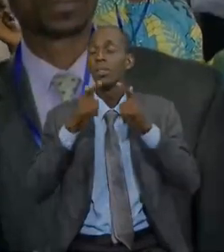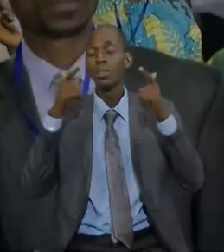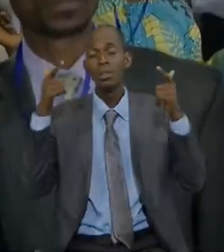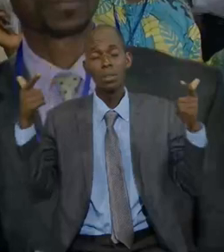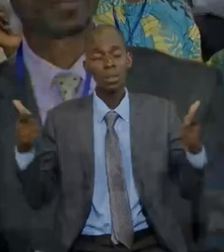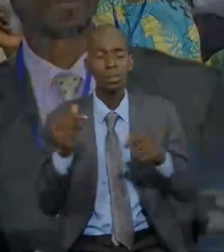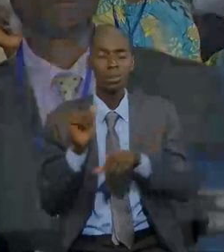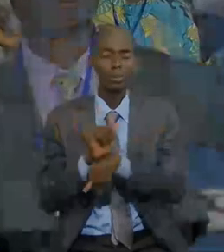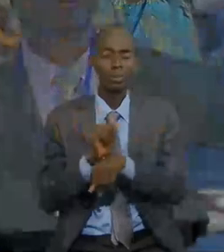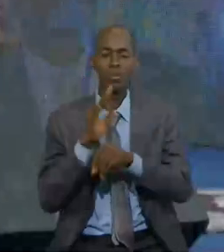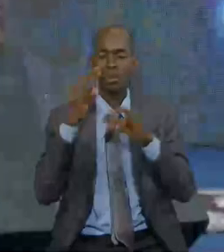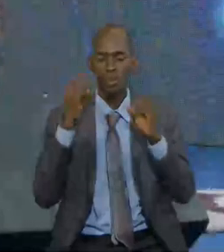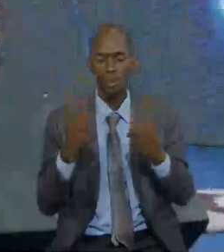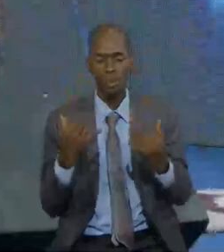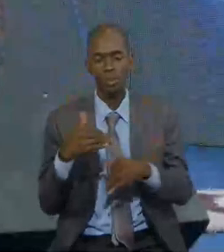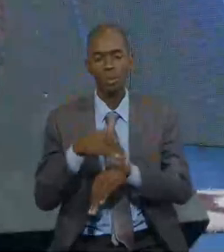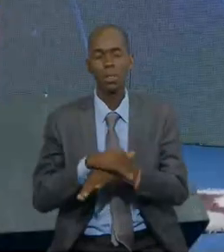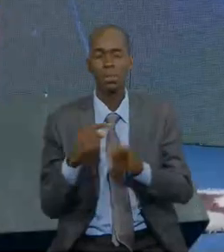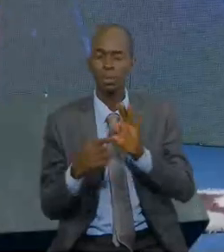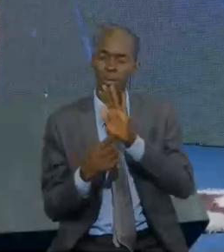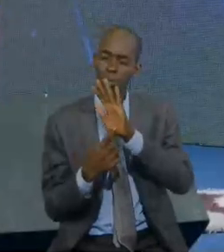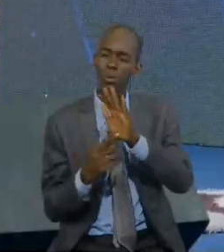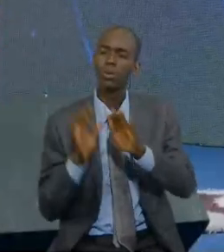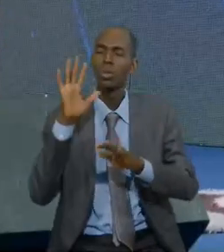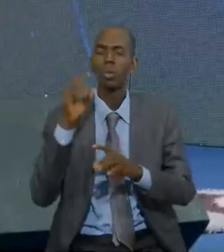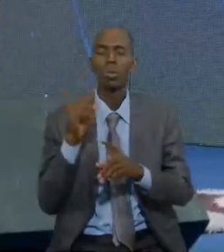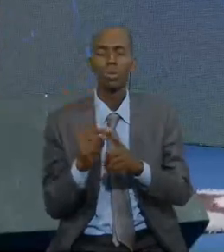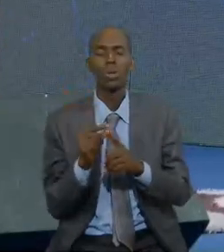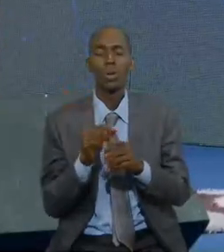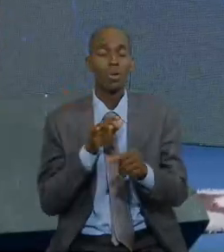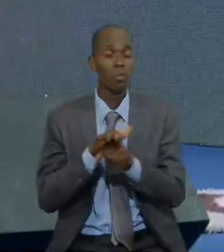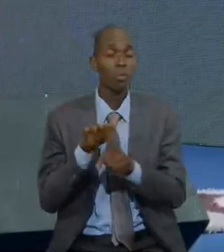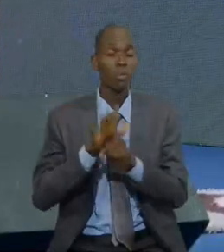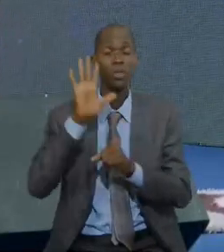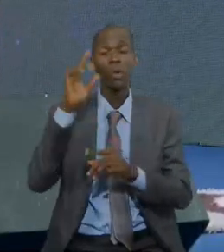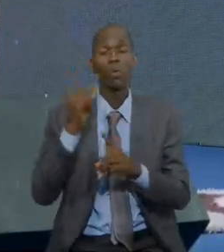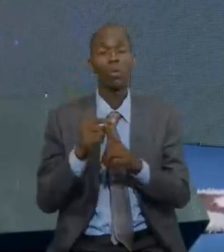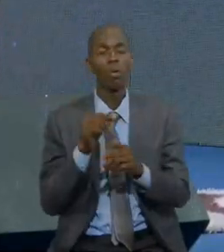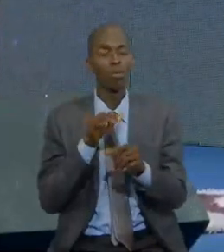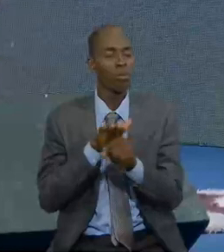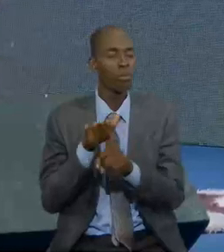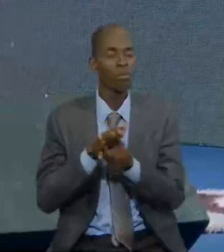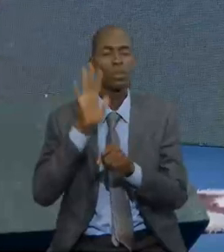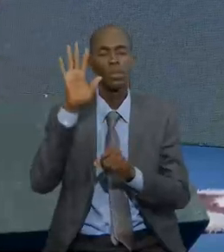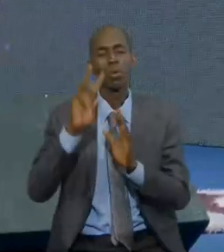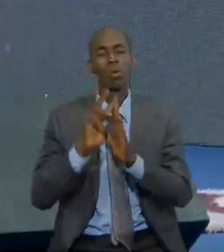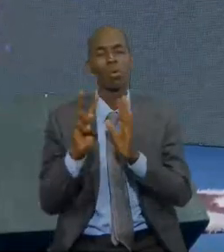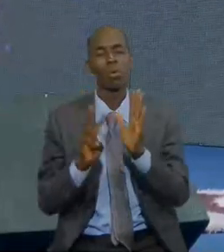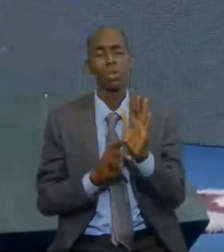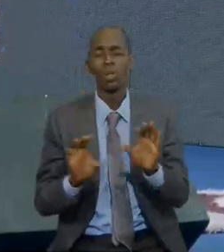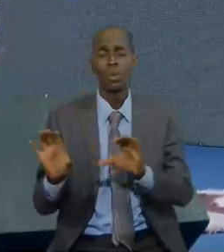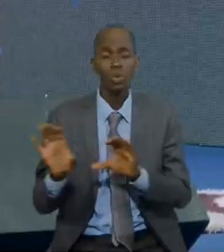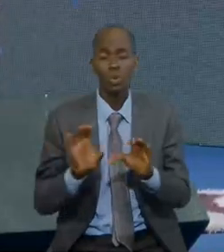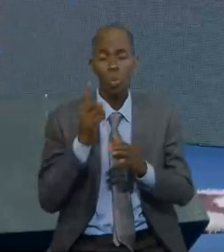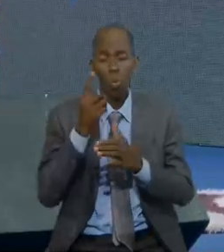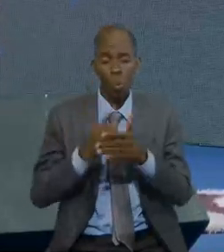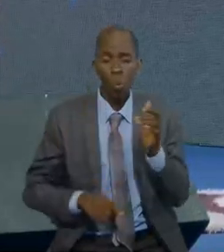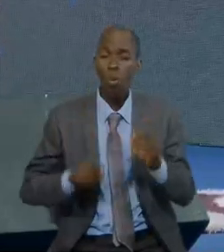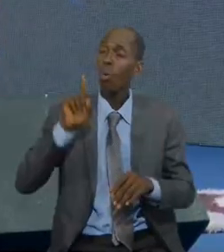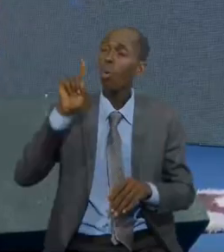grande opération de puissance ici ce soir accompli ta parole à ton prix ta